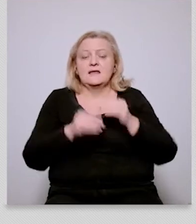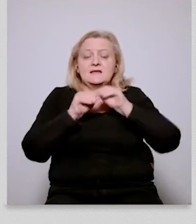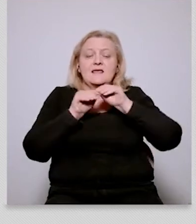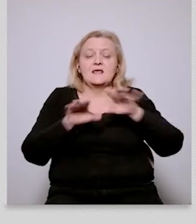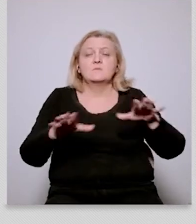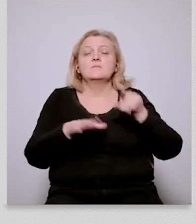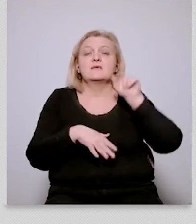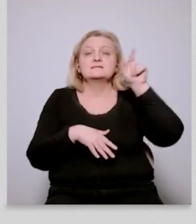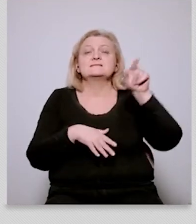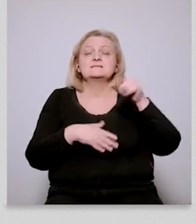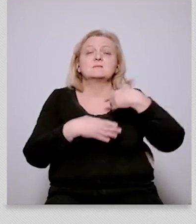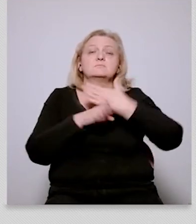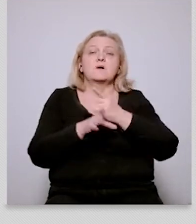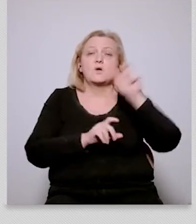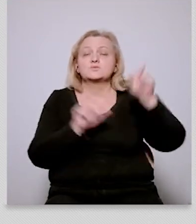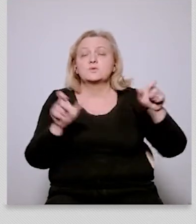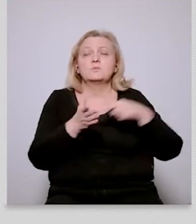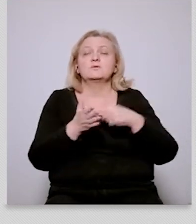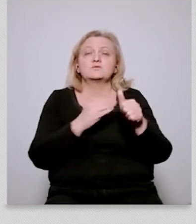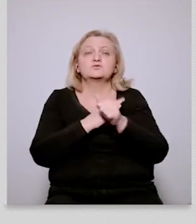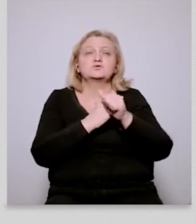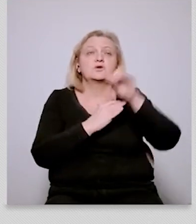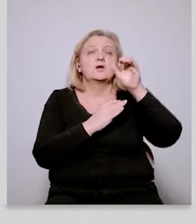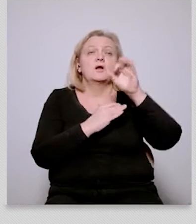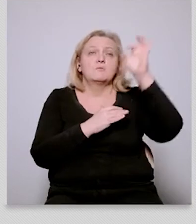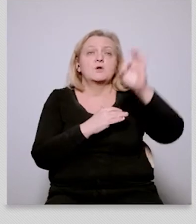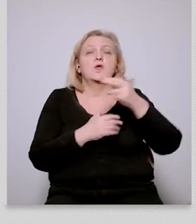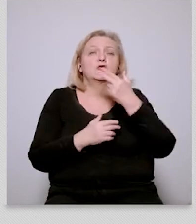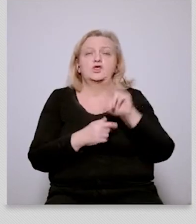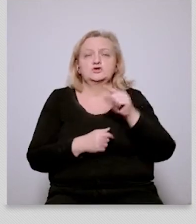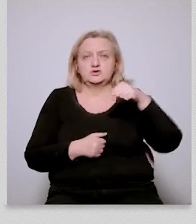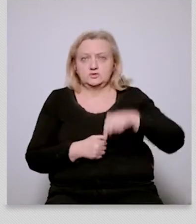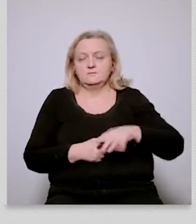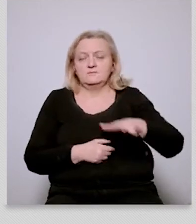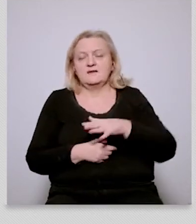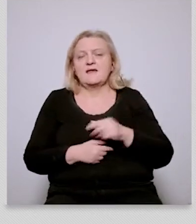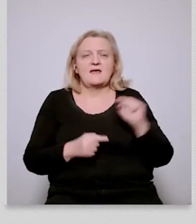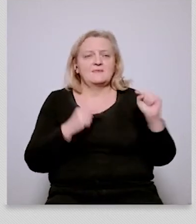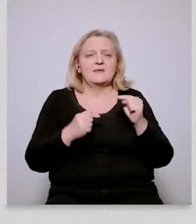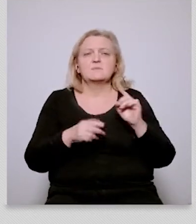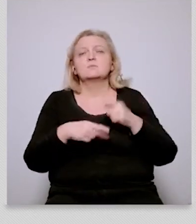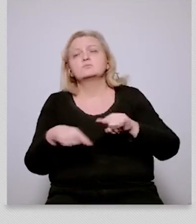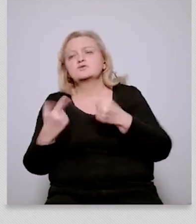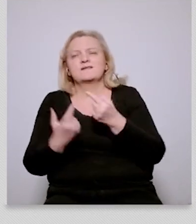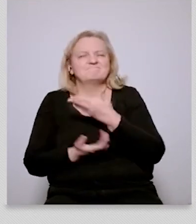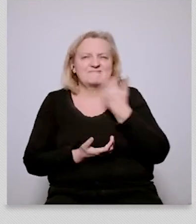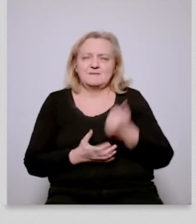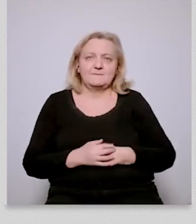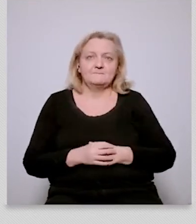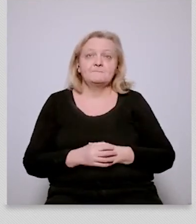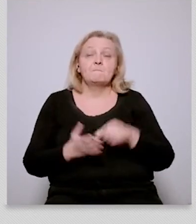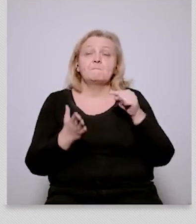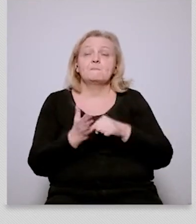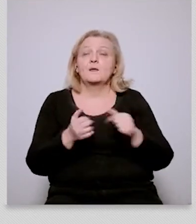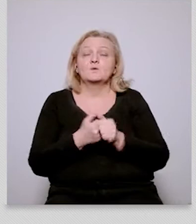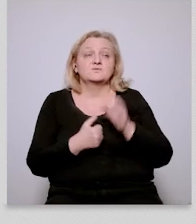to 60% zaledwie tego co my mamy no ale to się nie przebija w debacie jeżeli chodzi